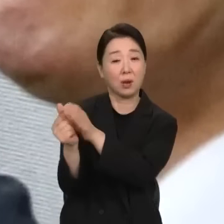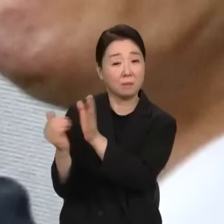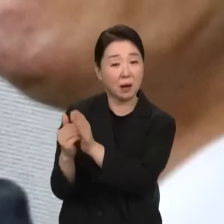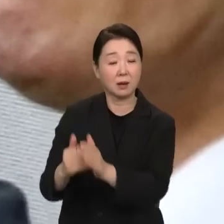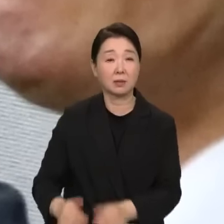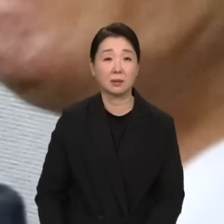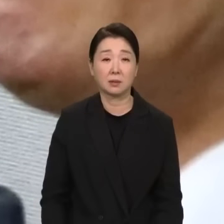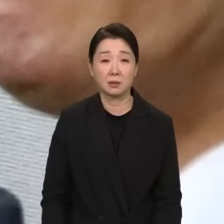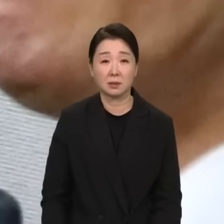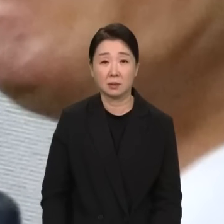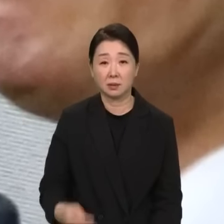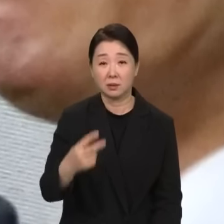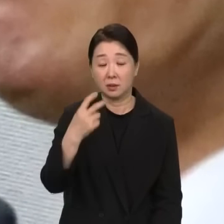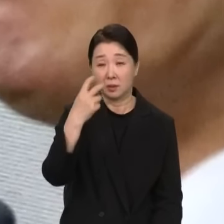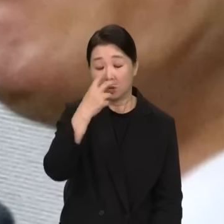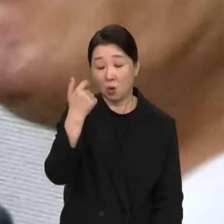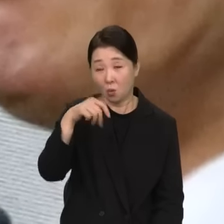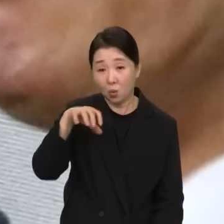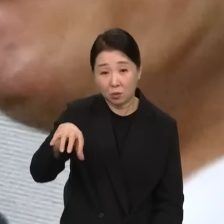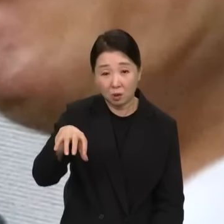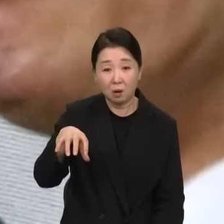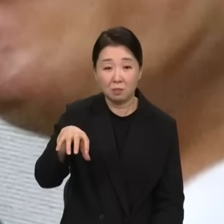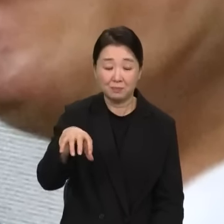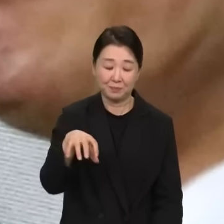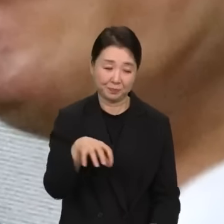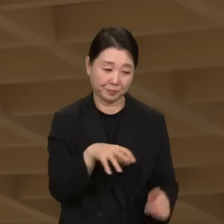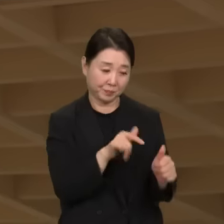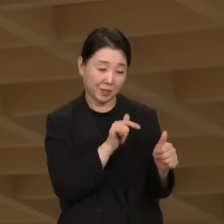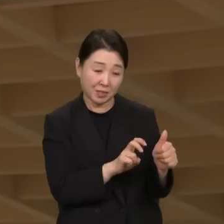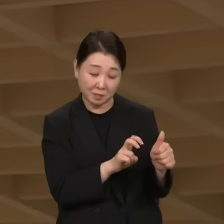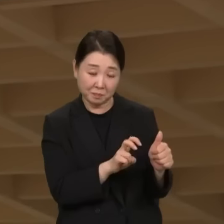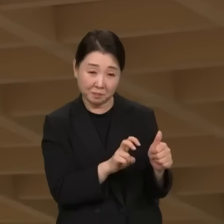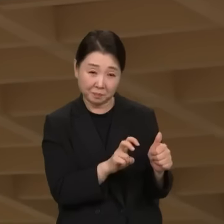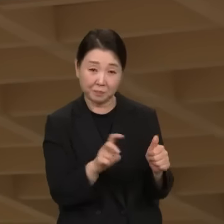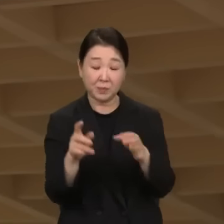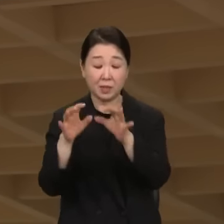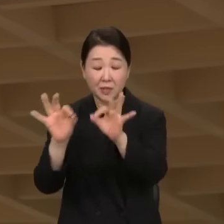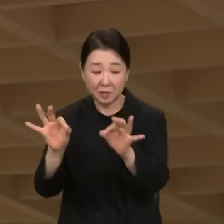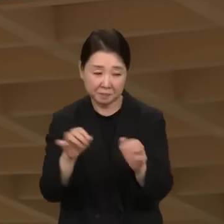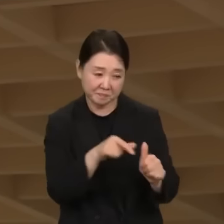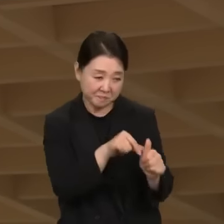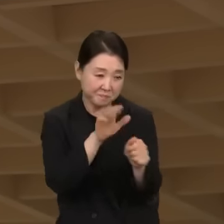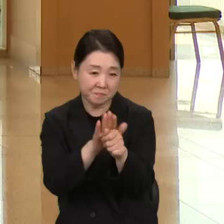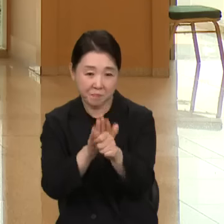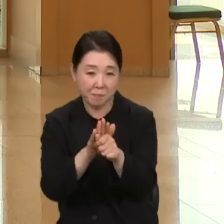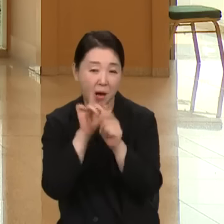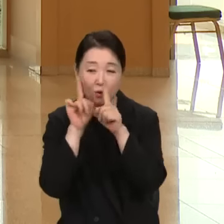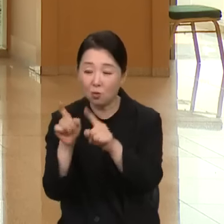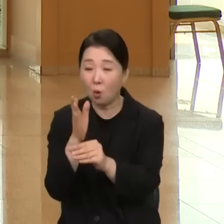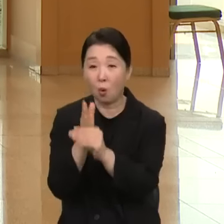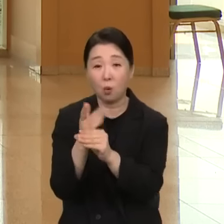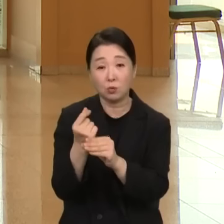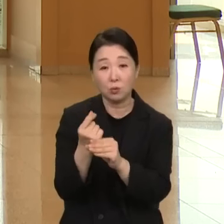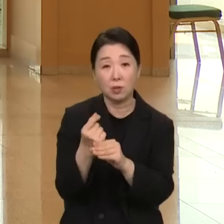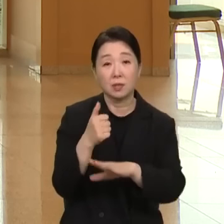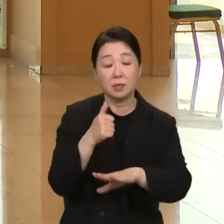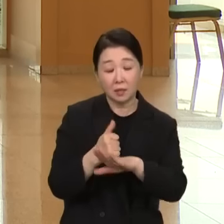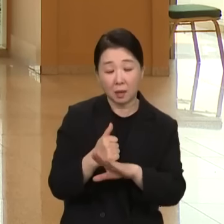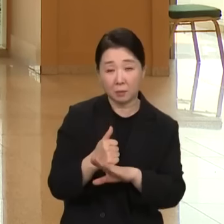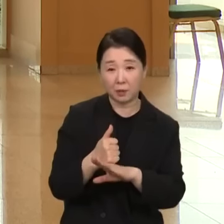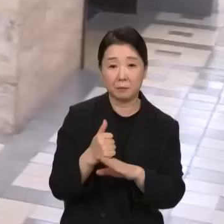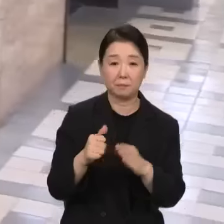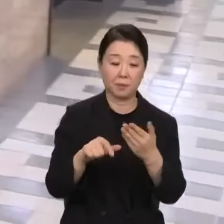경호처는 일부 언론을 통해 김 처장이 임 전 사단장 구명 로비와 관련됐다는 의혹이 불거지자 지난 14일 자료를